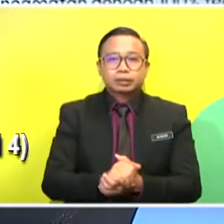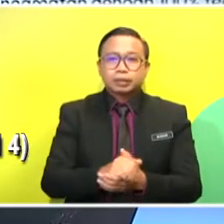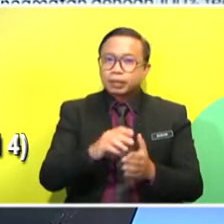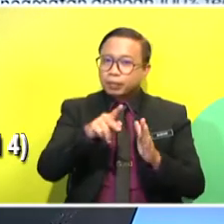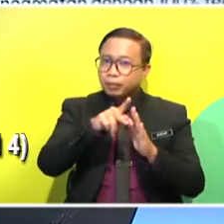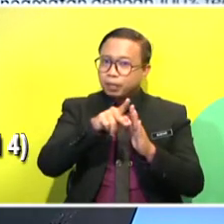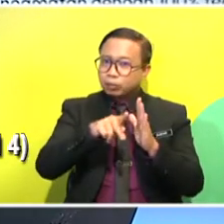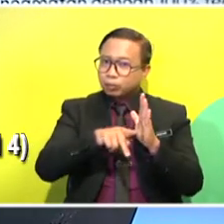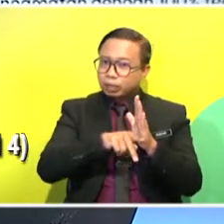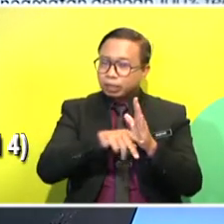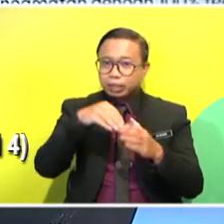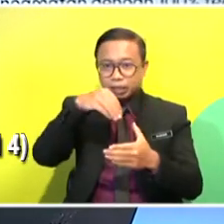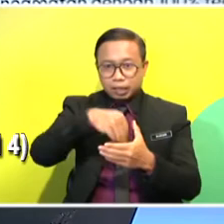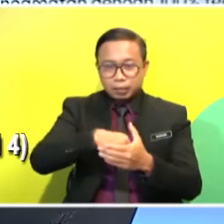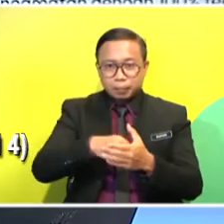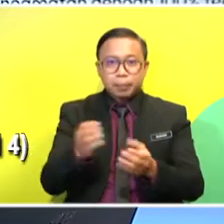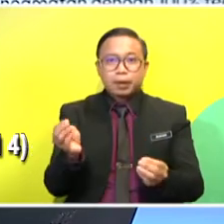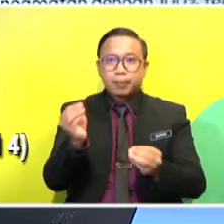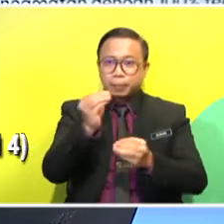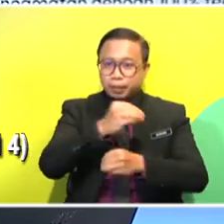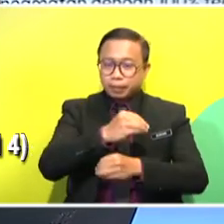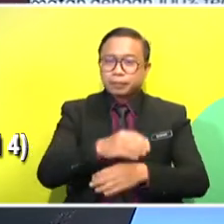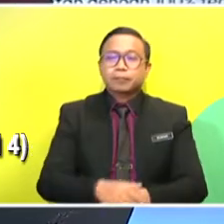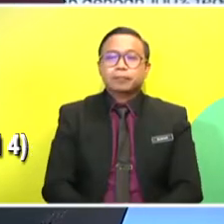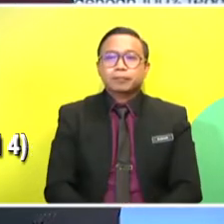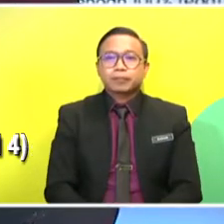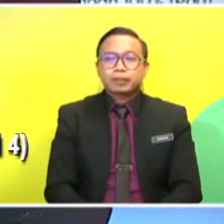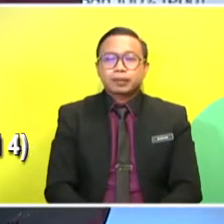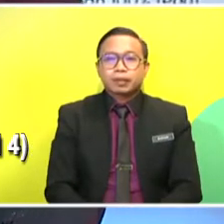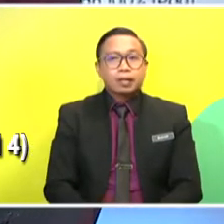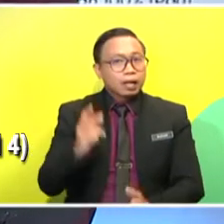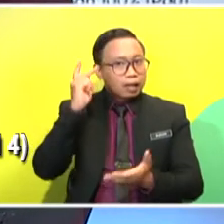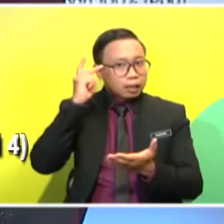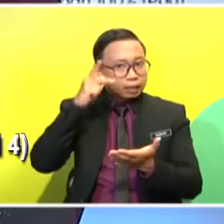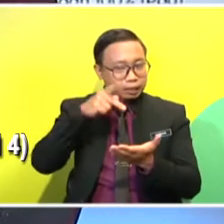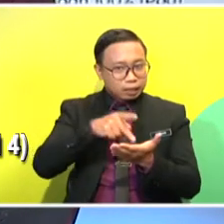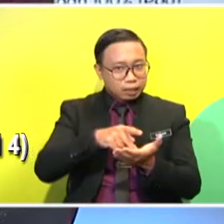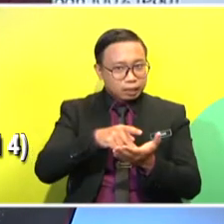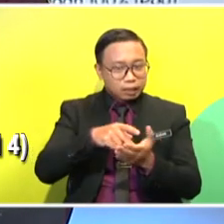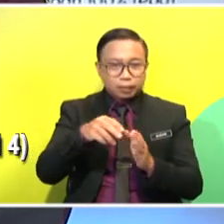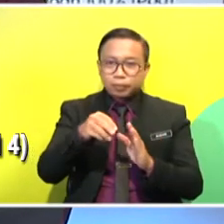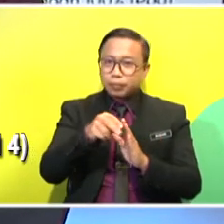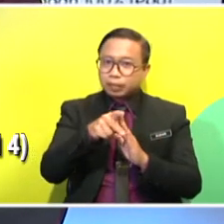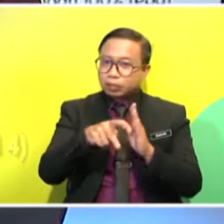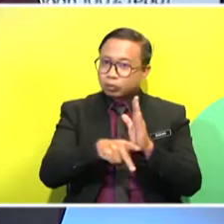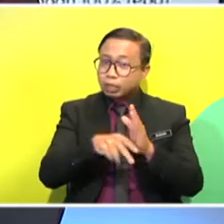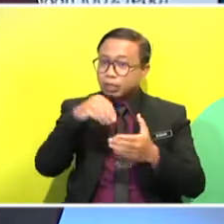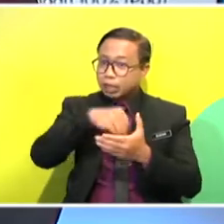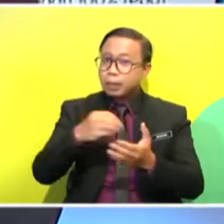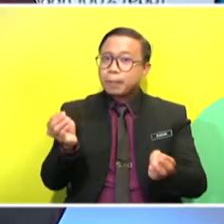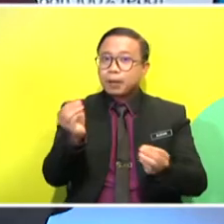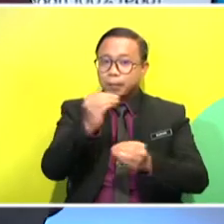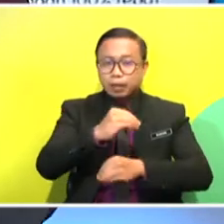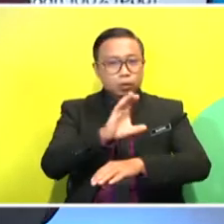dalam makmal. Baik, standard pembelajaran ialah mengenal peraturan di dalam makmal komputer.